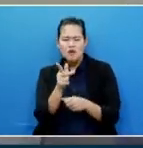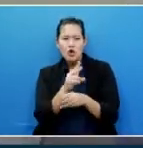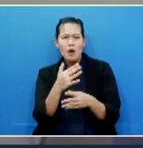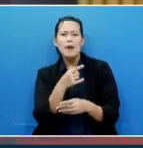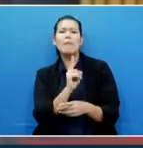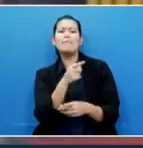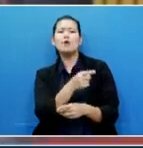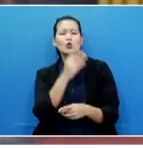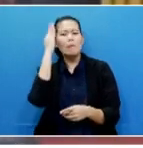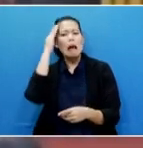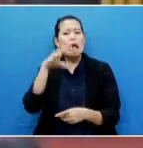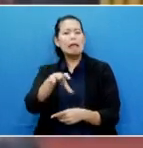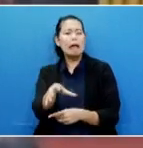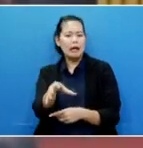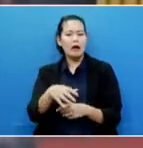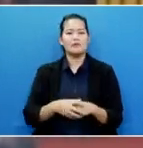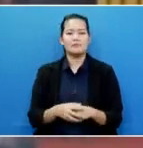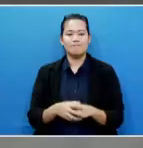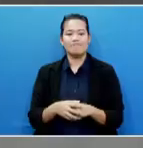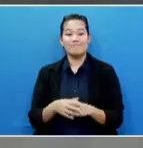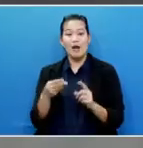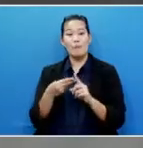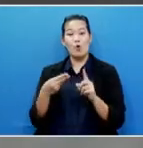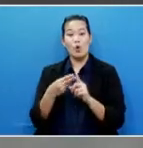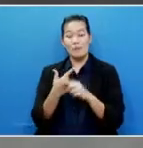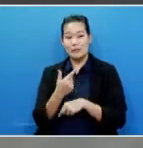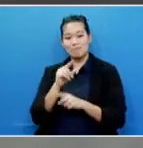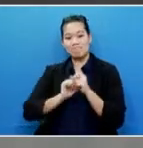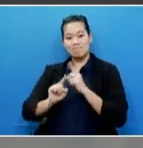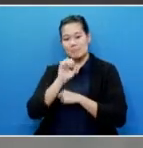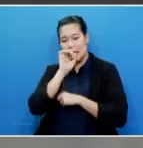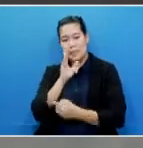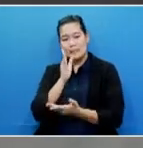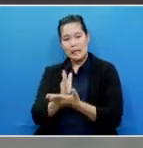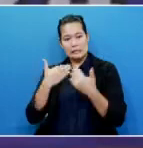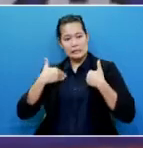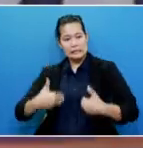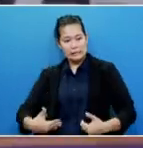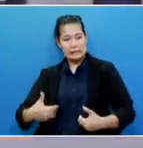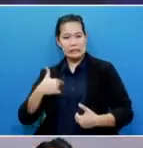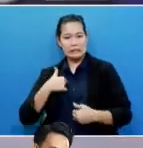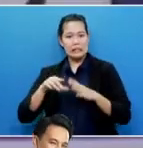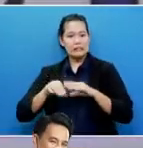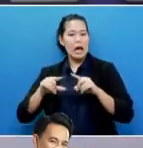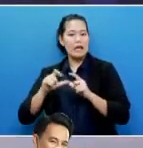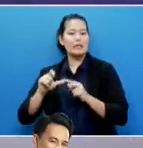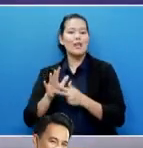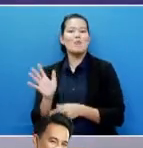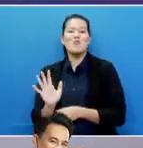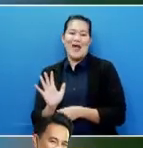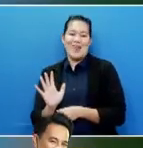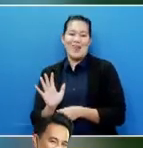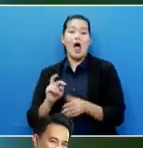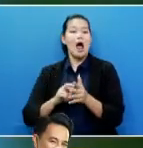Bobi merupakan kepala daerah di Kota Medan. Menanggapi hal itu, saudara, Bobi menegaskan bahwa dirinya bukan seorang ASN dan